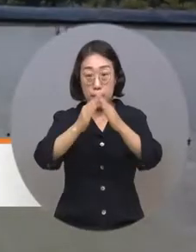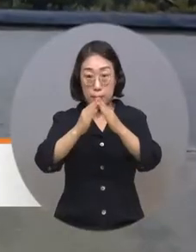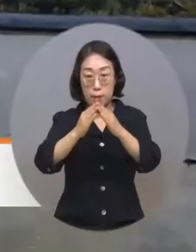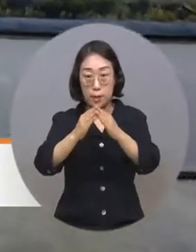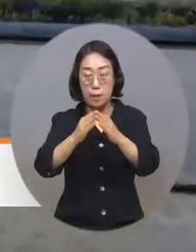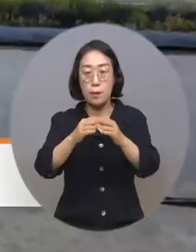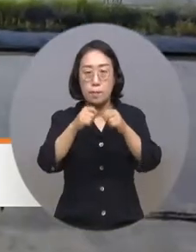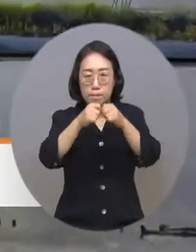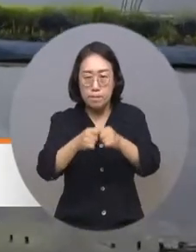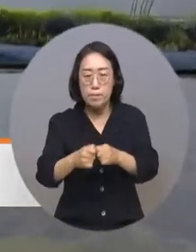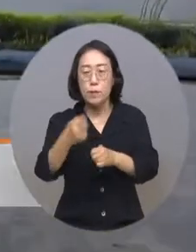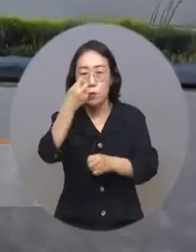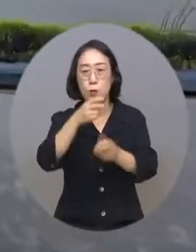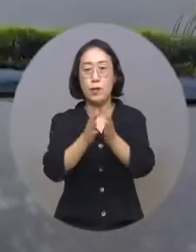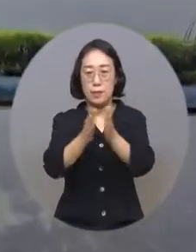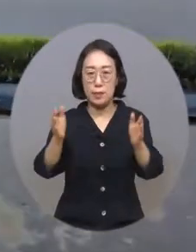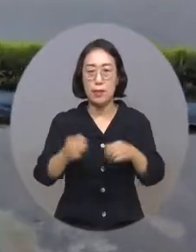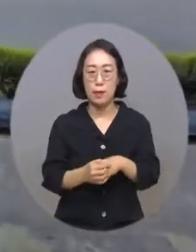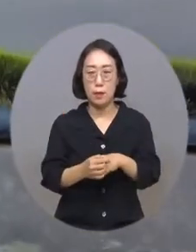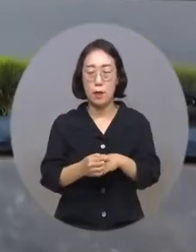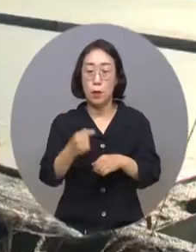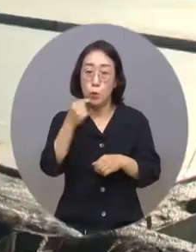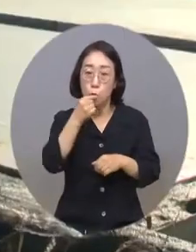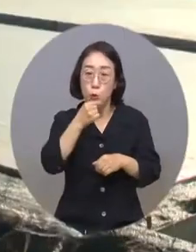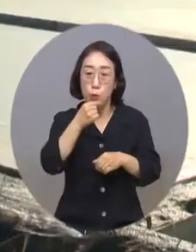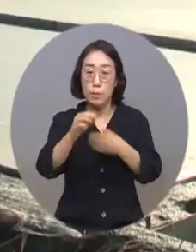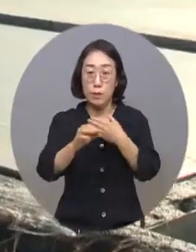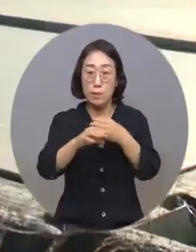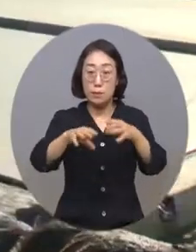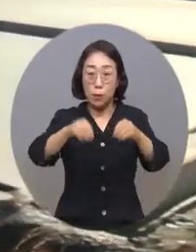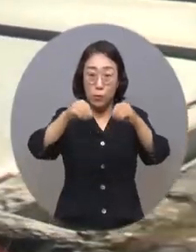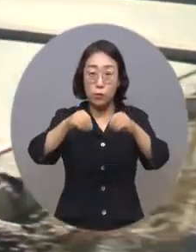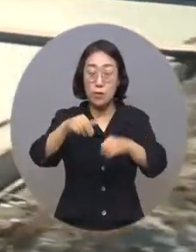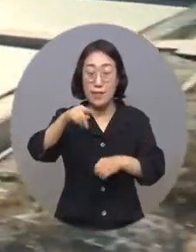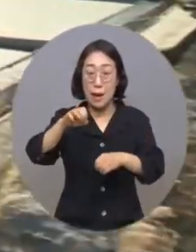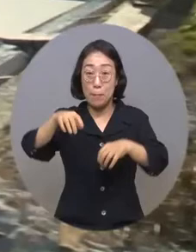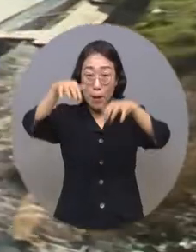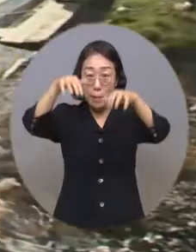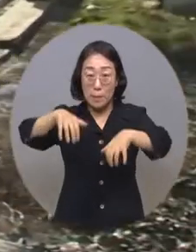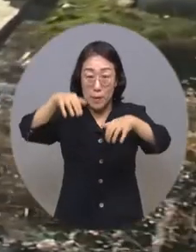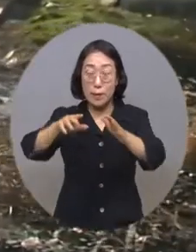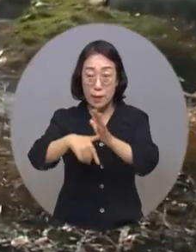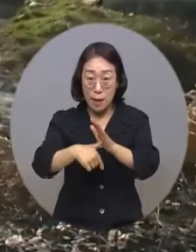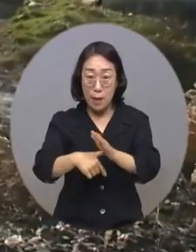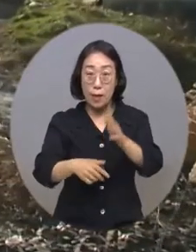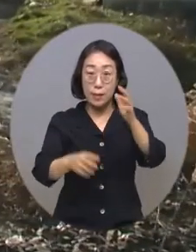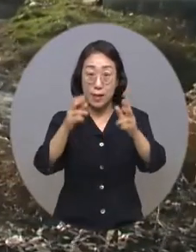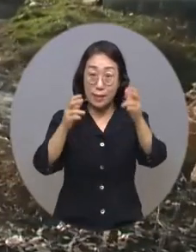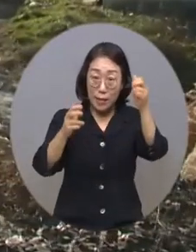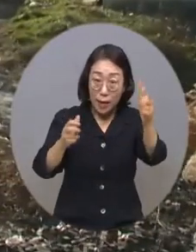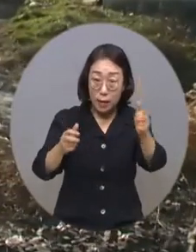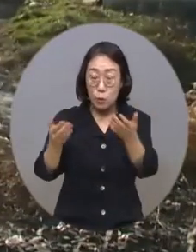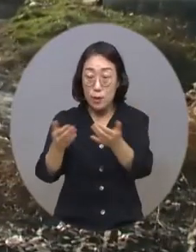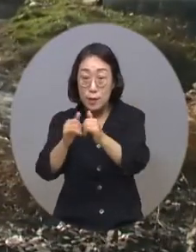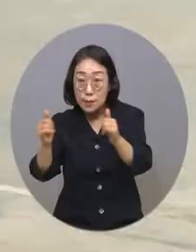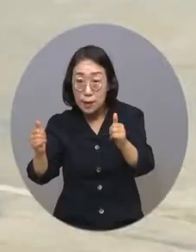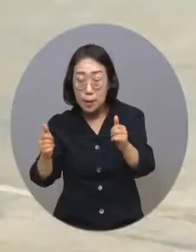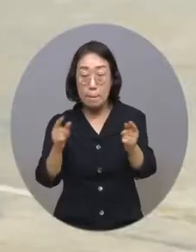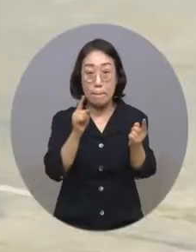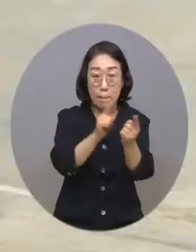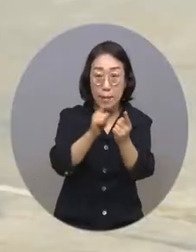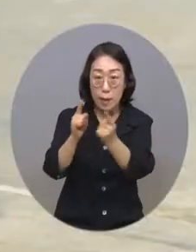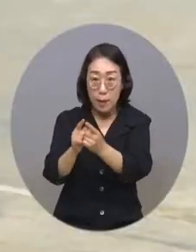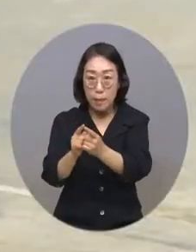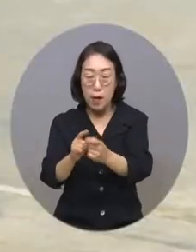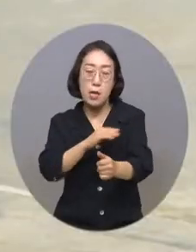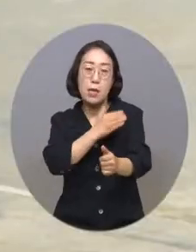나섰습니다 천일염 생산 21c 멈추는 장마철에 염전 주와 근로자를 대상으로 찾아가는 도민 인권